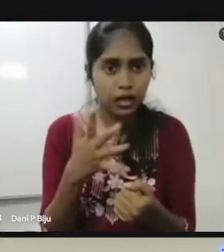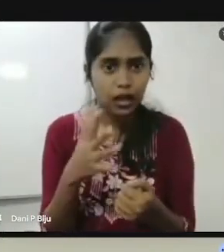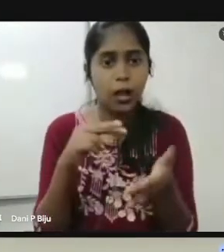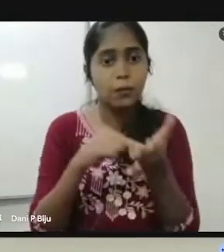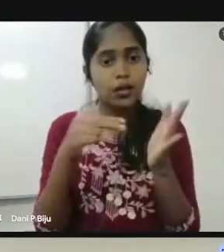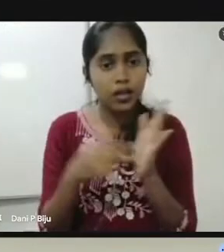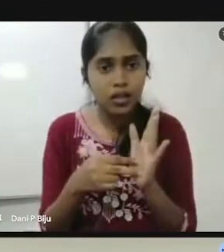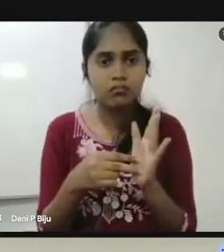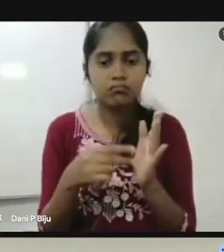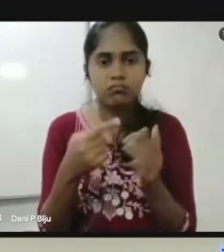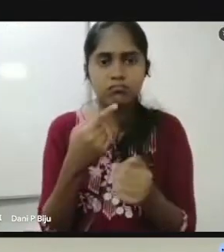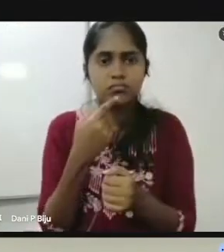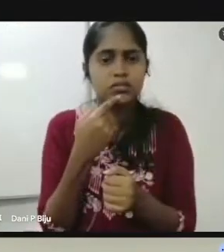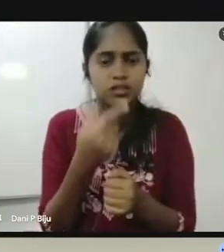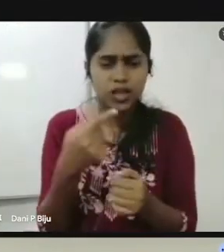യു.